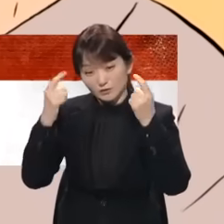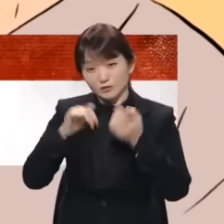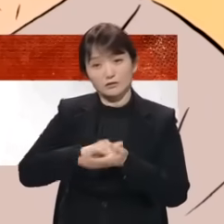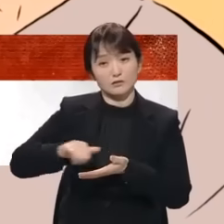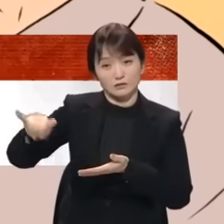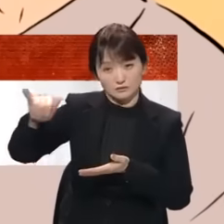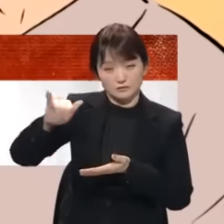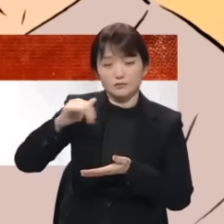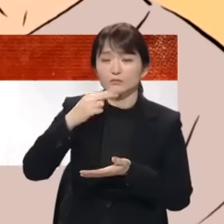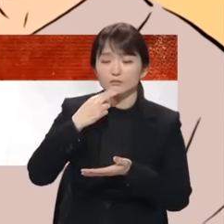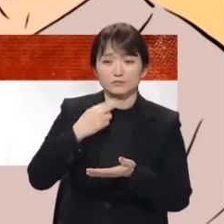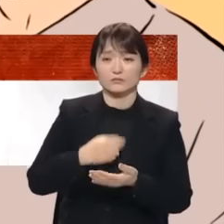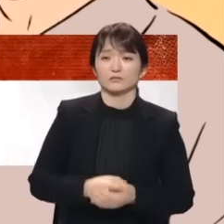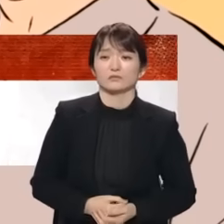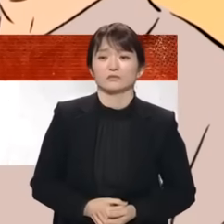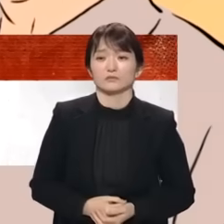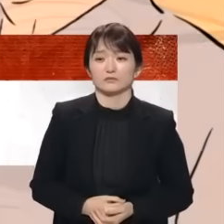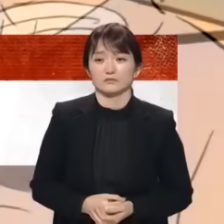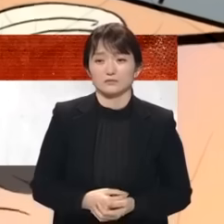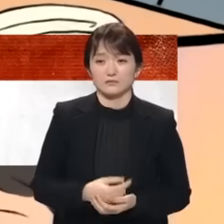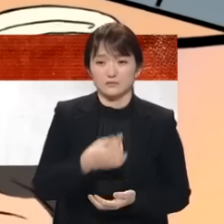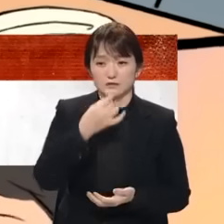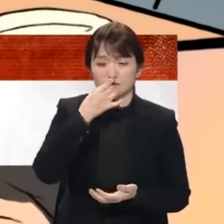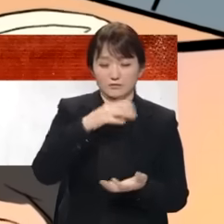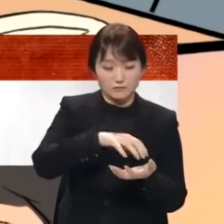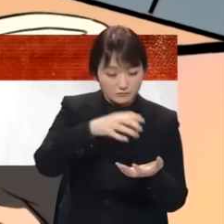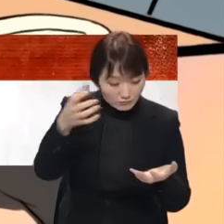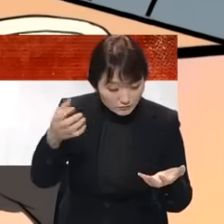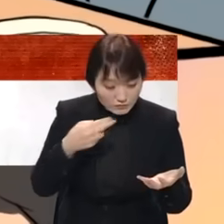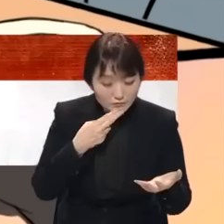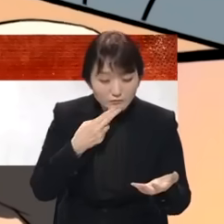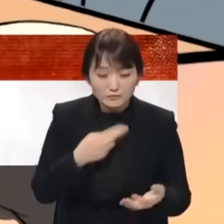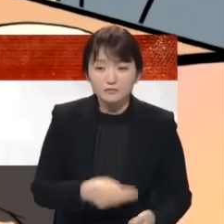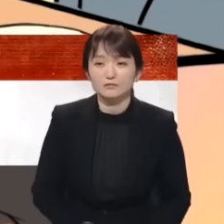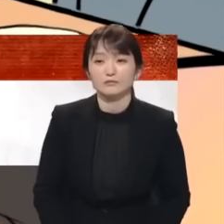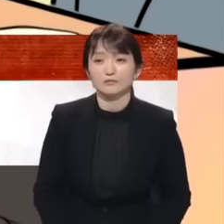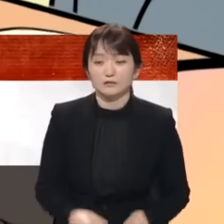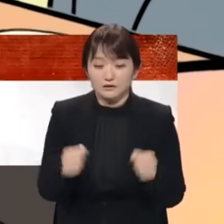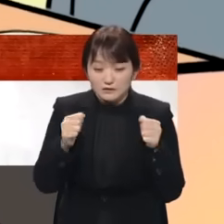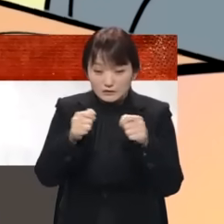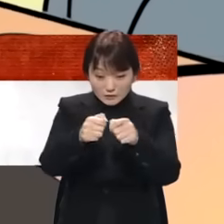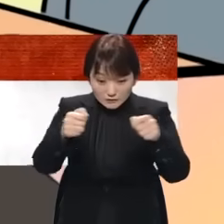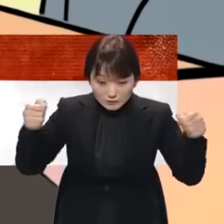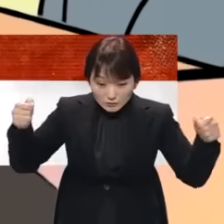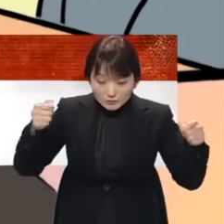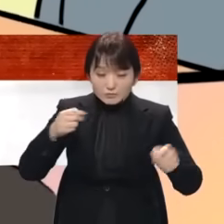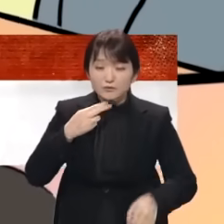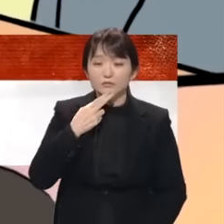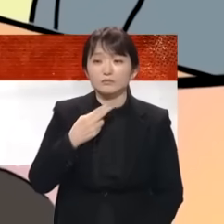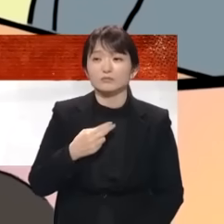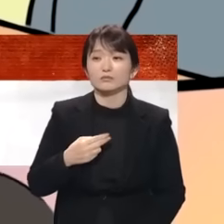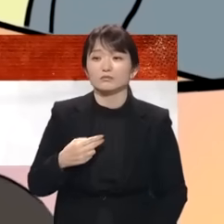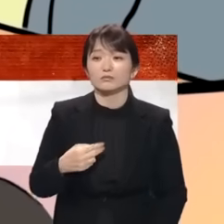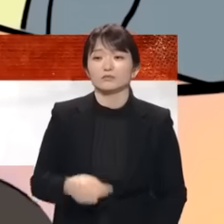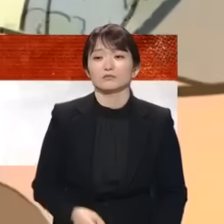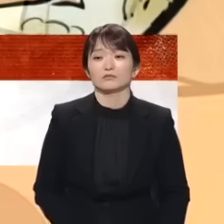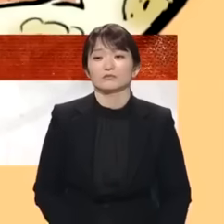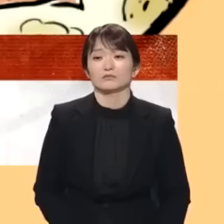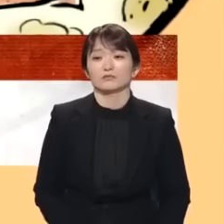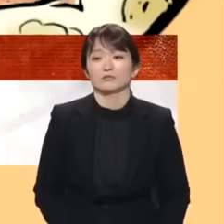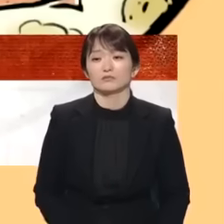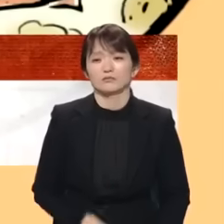없고 이거 밥솥 뚜껑도 열어 본 적이 없어요 단 한 번도 냉장고 문 한번 열어 본 적 없고 남들은 무슨